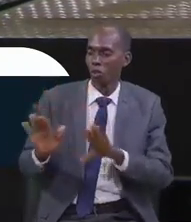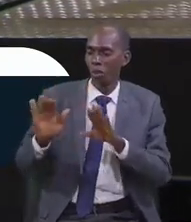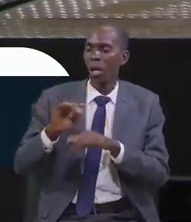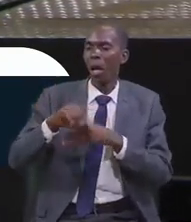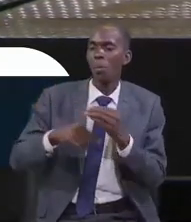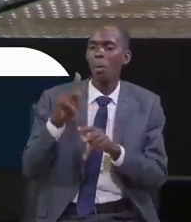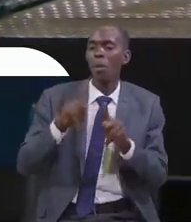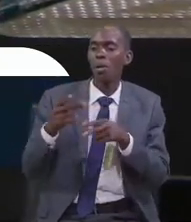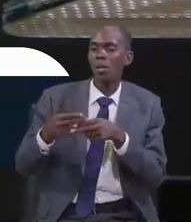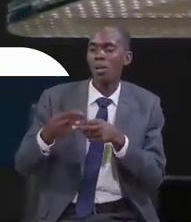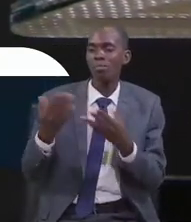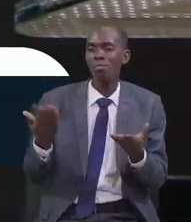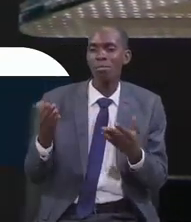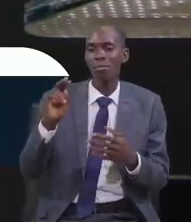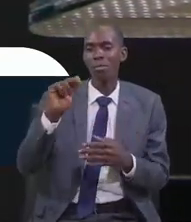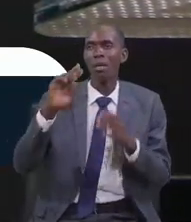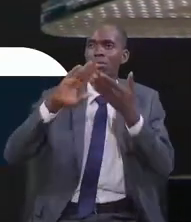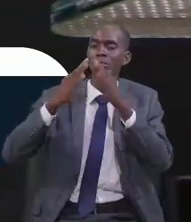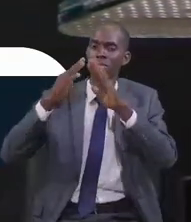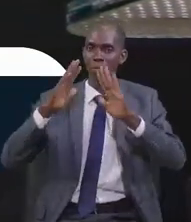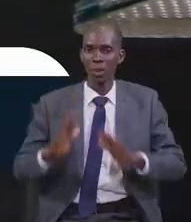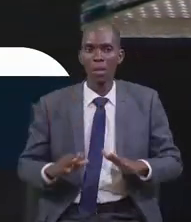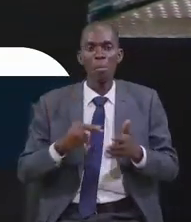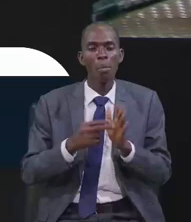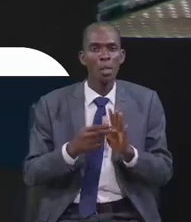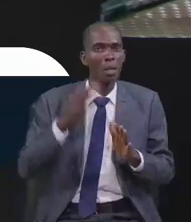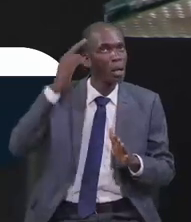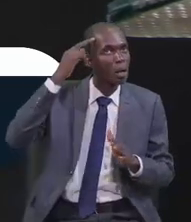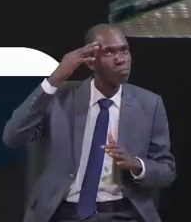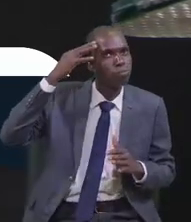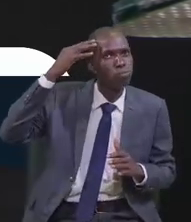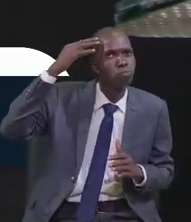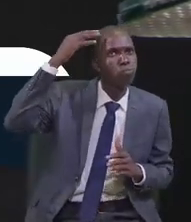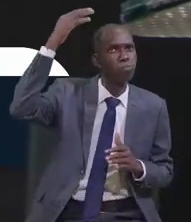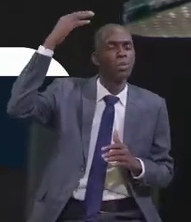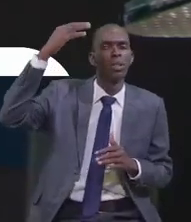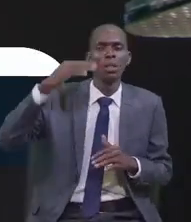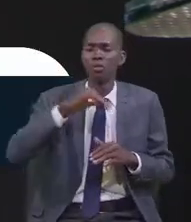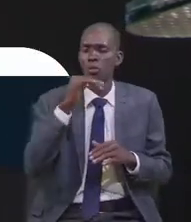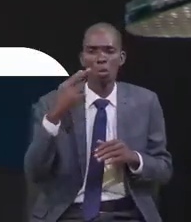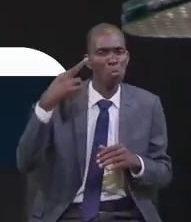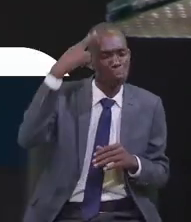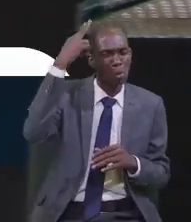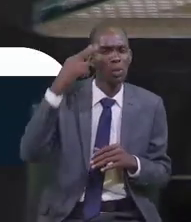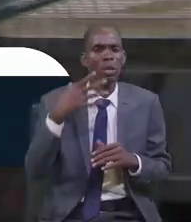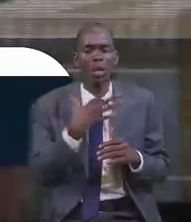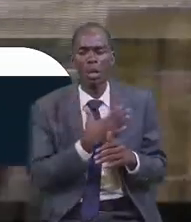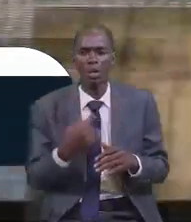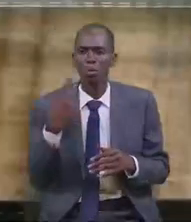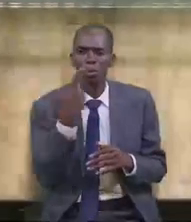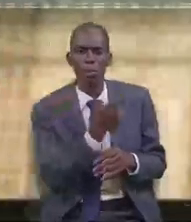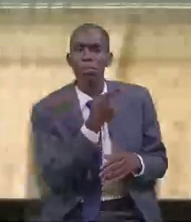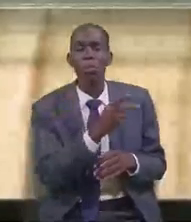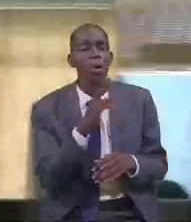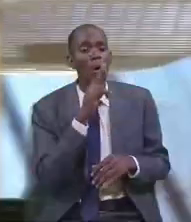le dimanche, que eux là ils ont laissé les cheveux en friche, ils ne se coupent pas les cheveux, que sont